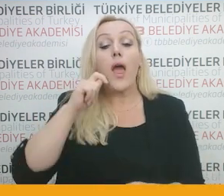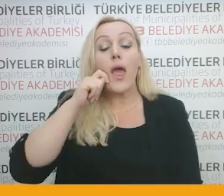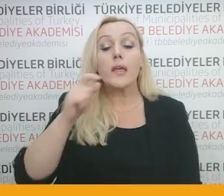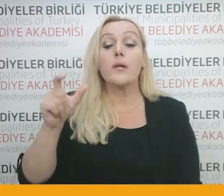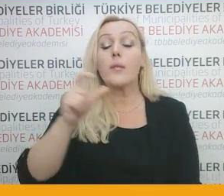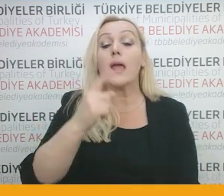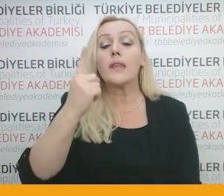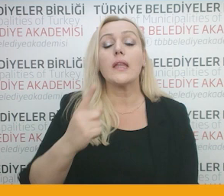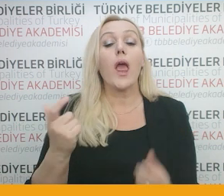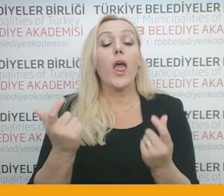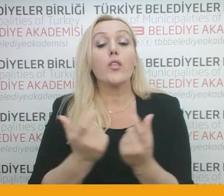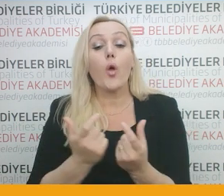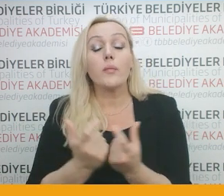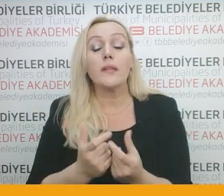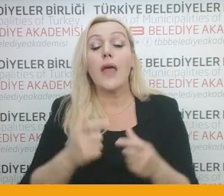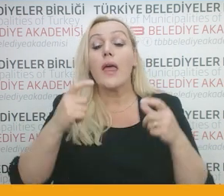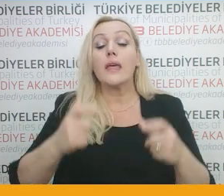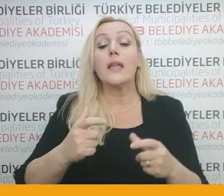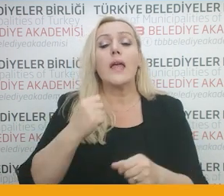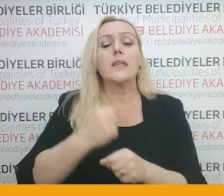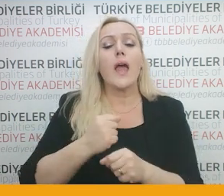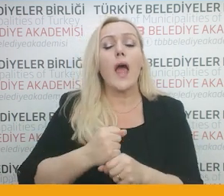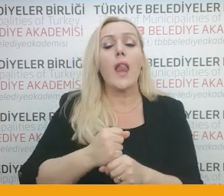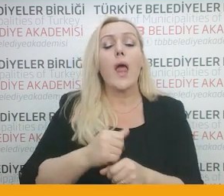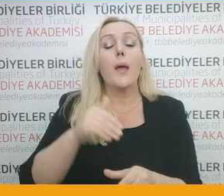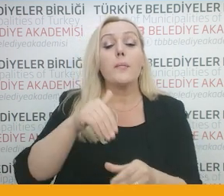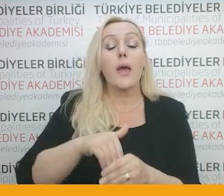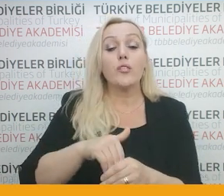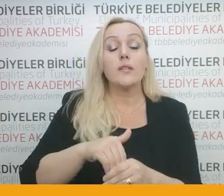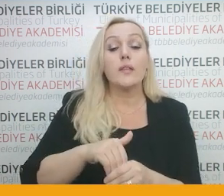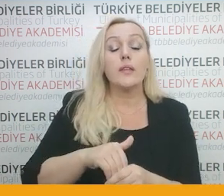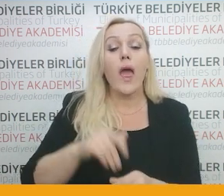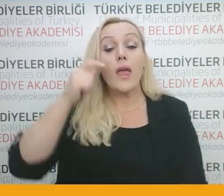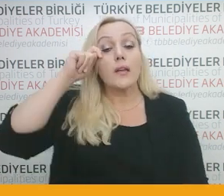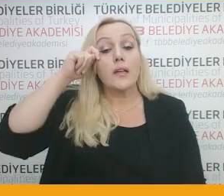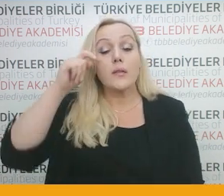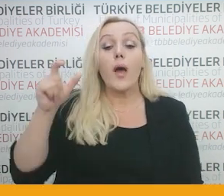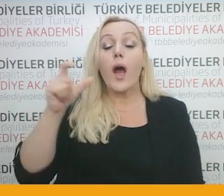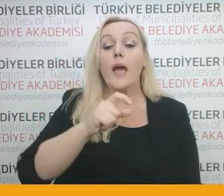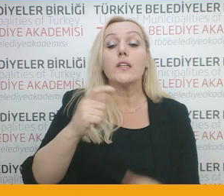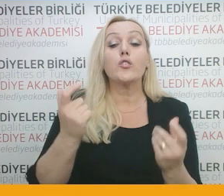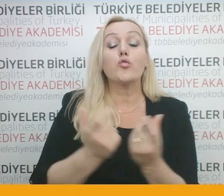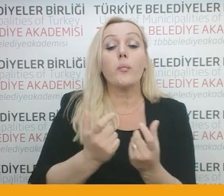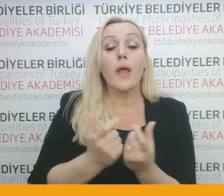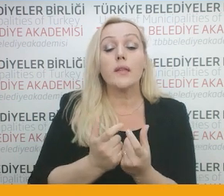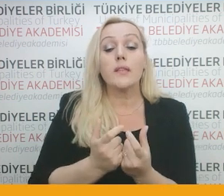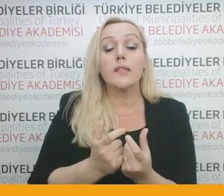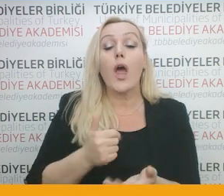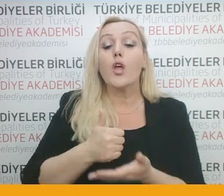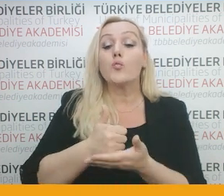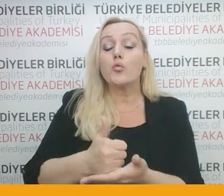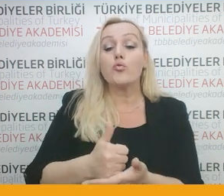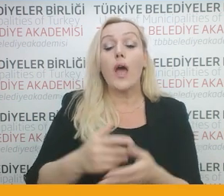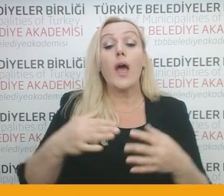ilk oturumunda İl Genel Meclisleri, Büyükşehir ve diğer belediye meclisleri ise Kasım ayı toplantısının ilk oturumunda bütçe